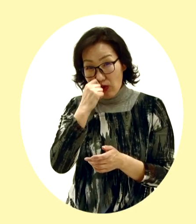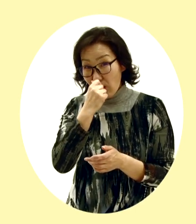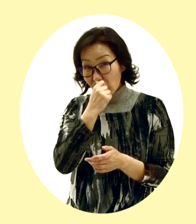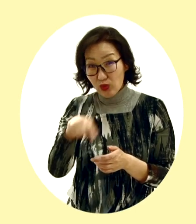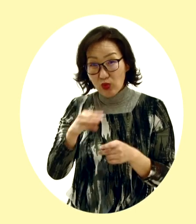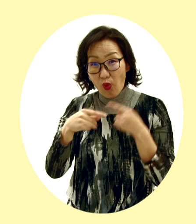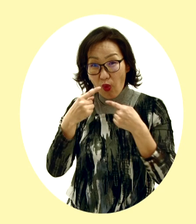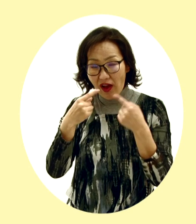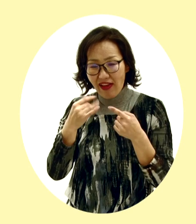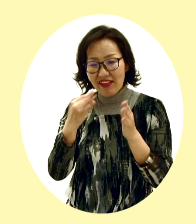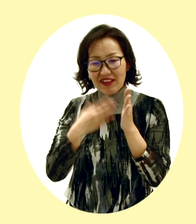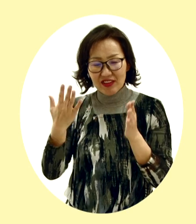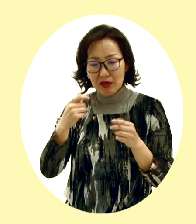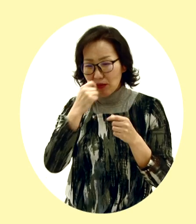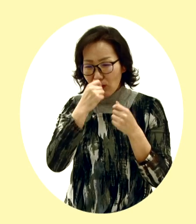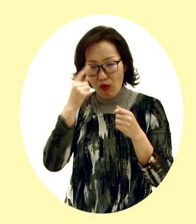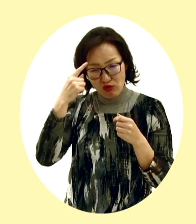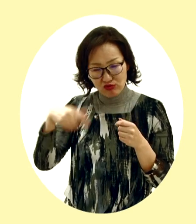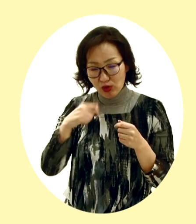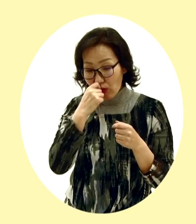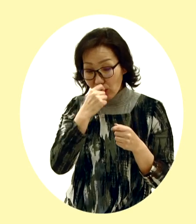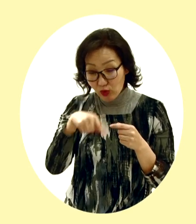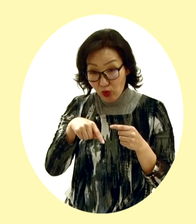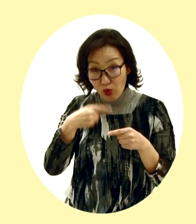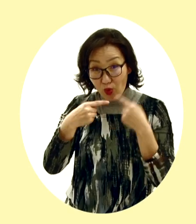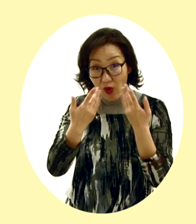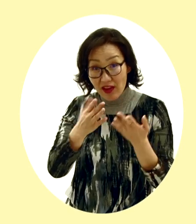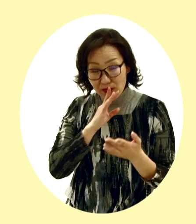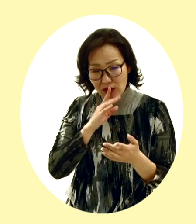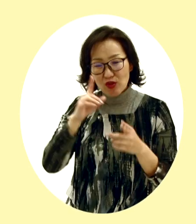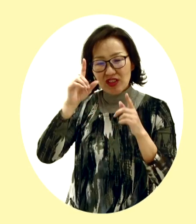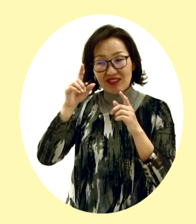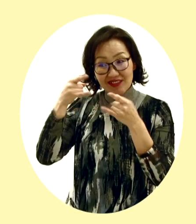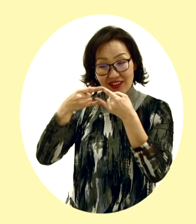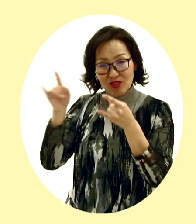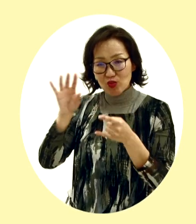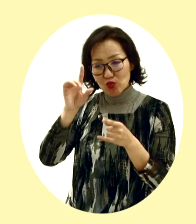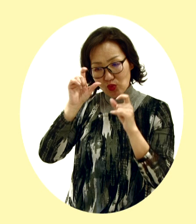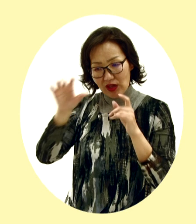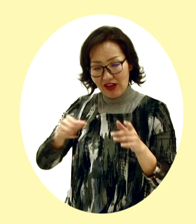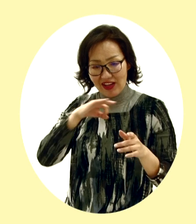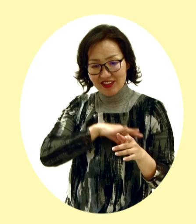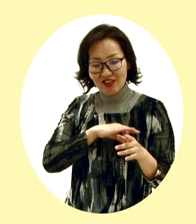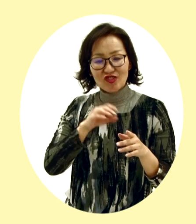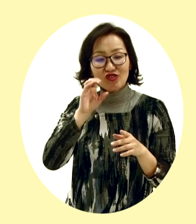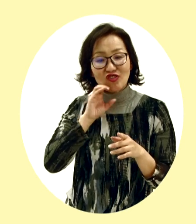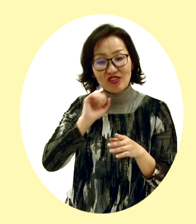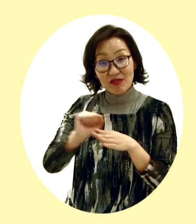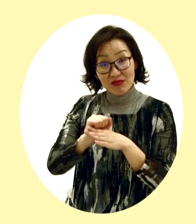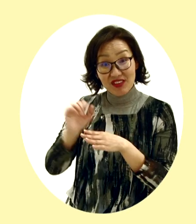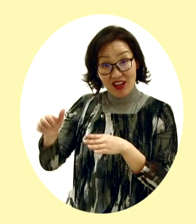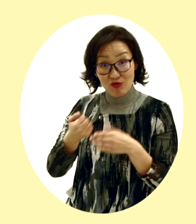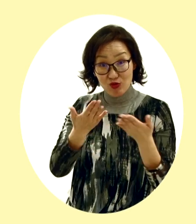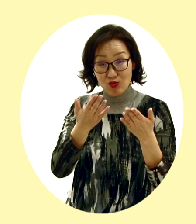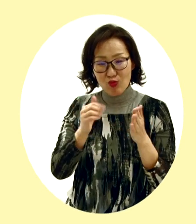иржээ. Тэгэхээр монголчуудын хэрэгэлдэг хөргөний талаар ярья гэд дэлгэцэнд зураг ашиглан их сонирхолтой илтгэл бэлтж ирсэн